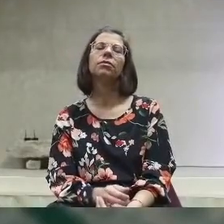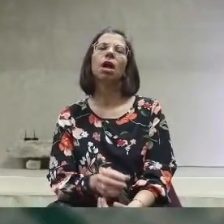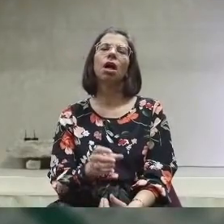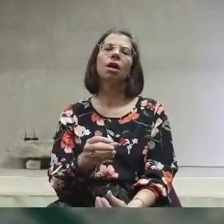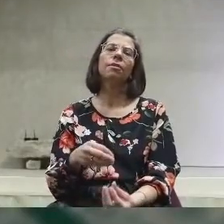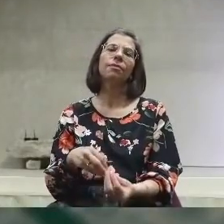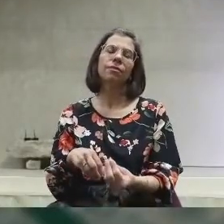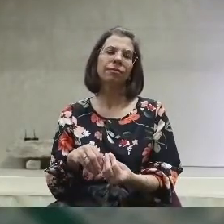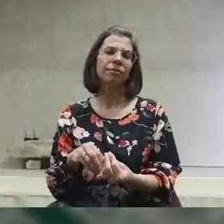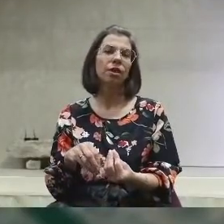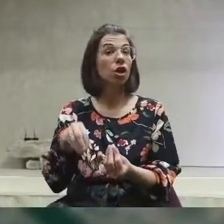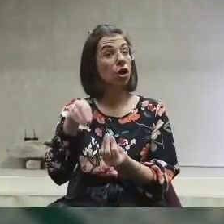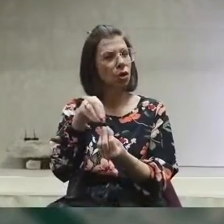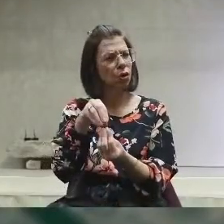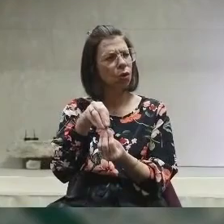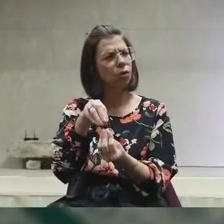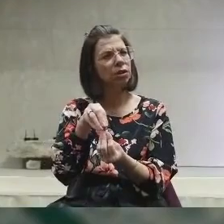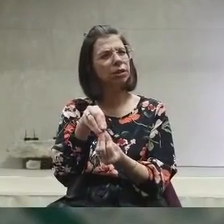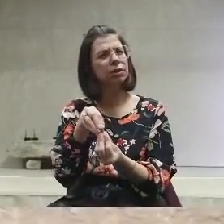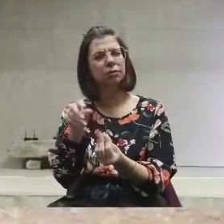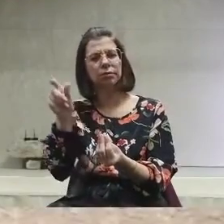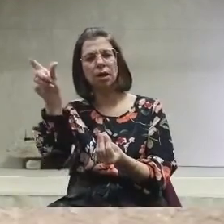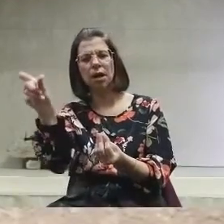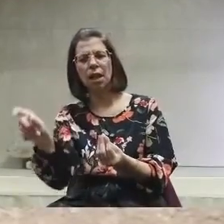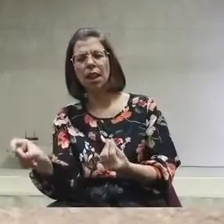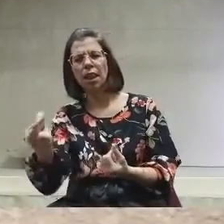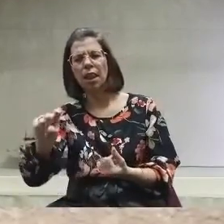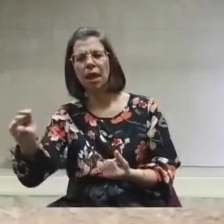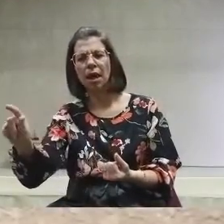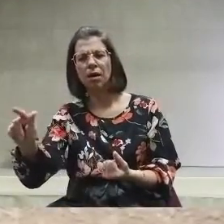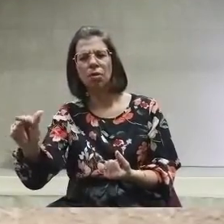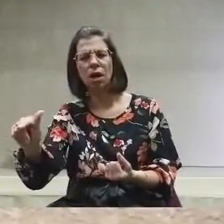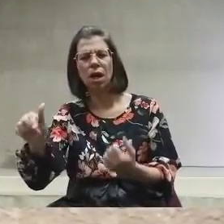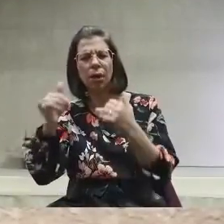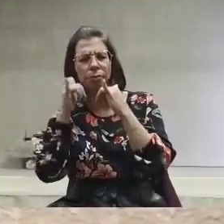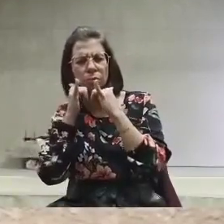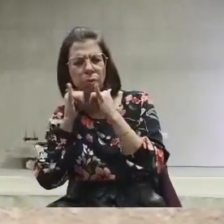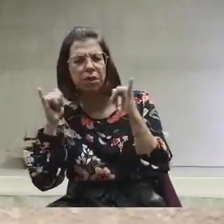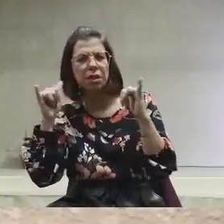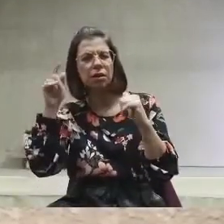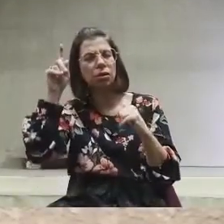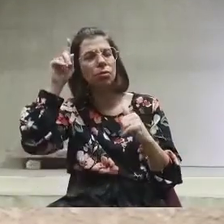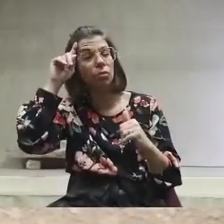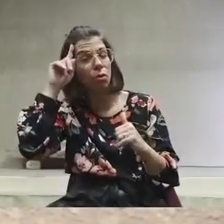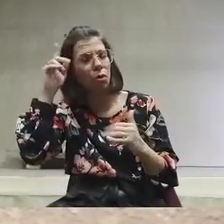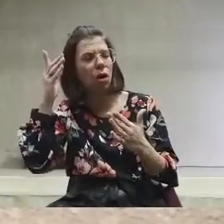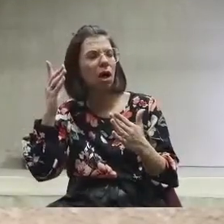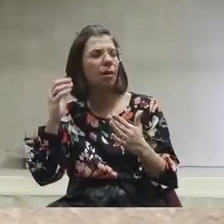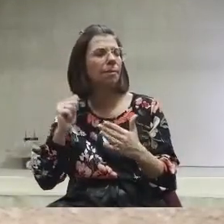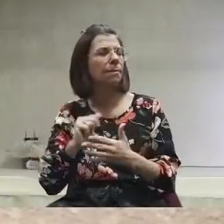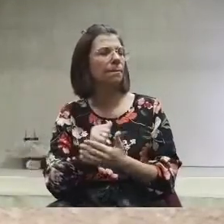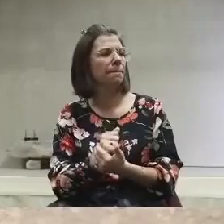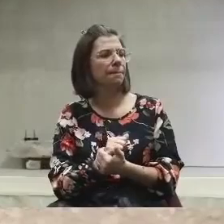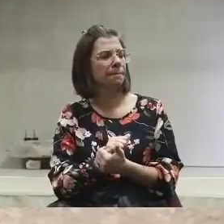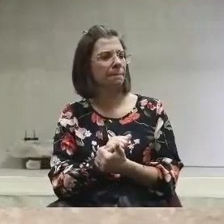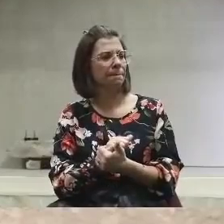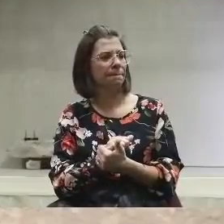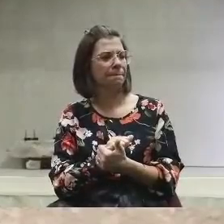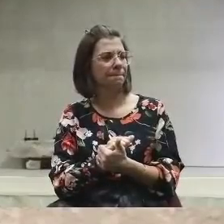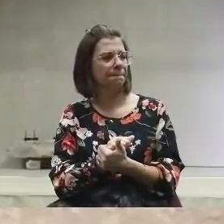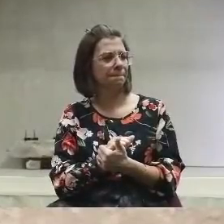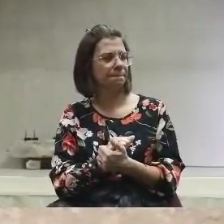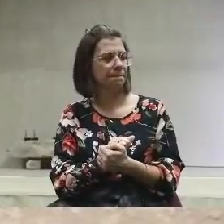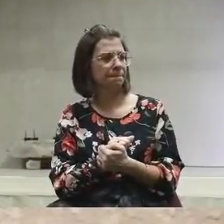et l'a détruit en le clouant à la croix. Il a dépouillé les dominations et les autorités et les a livrées publiquement en